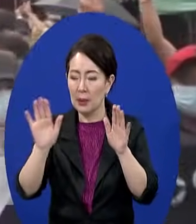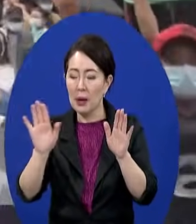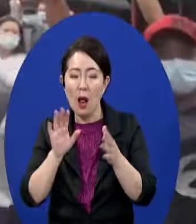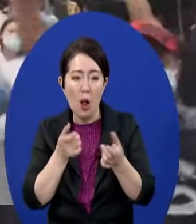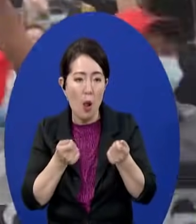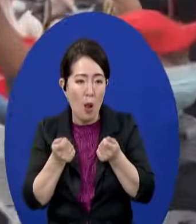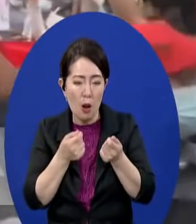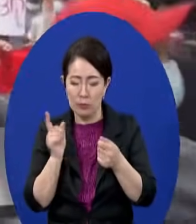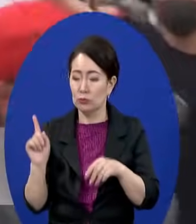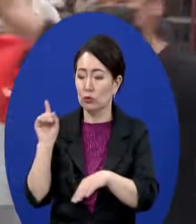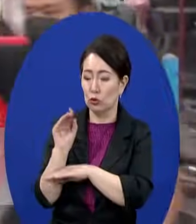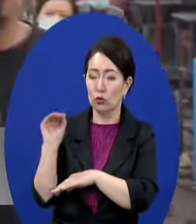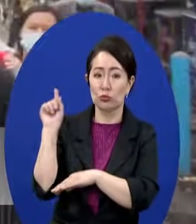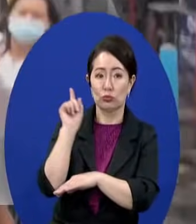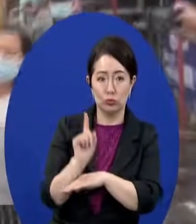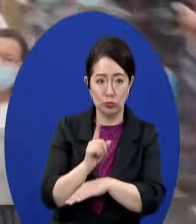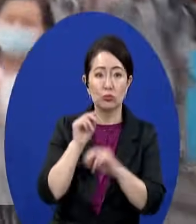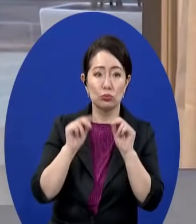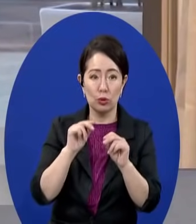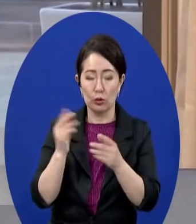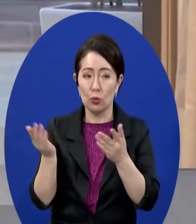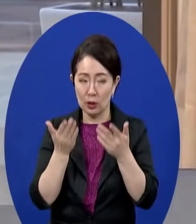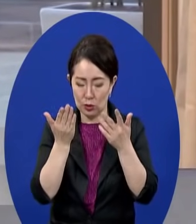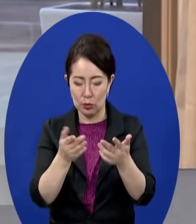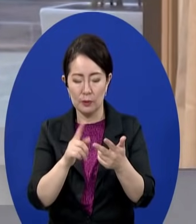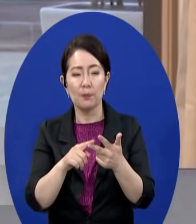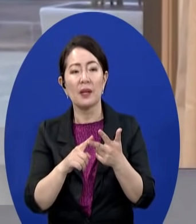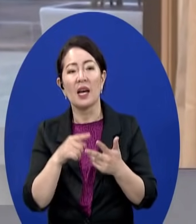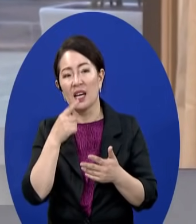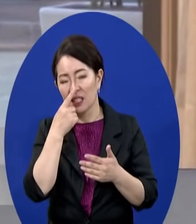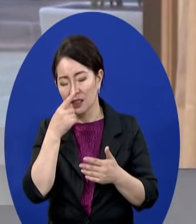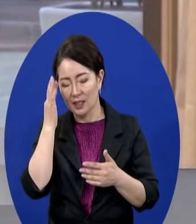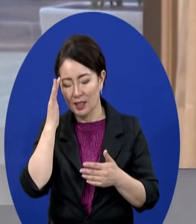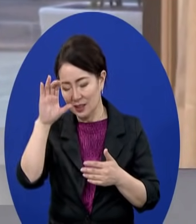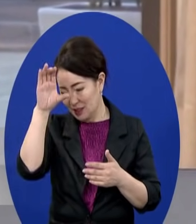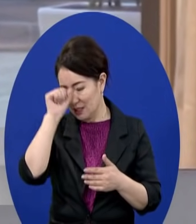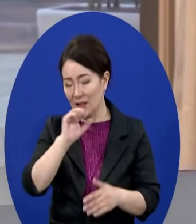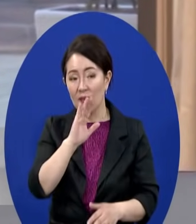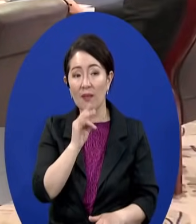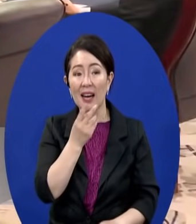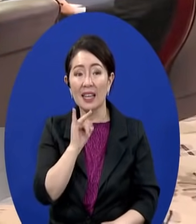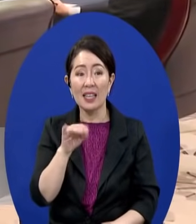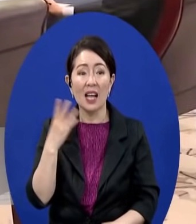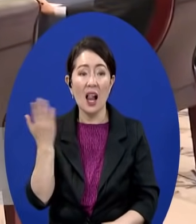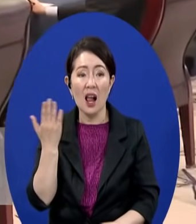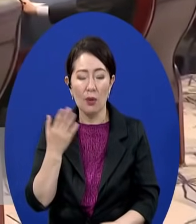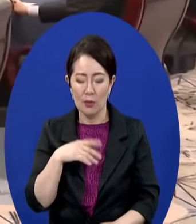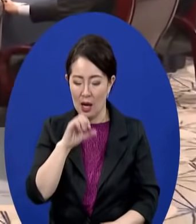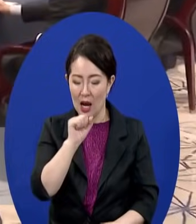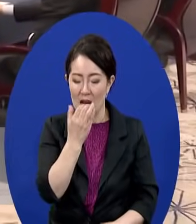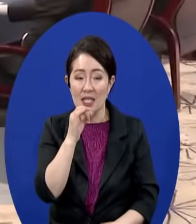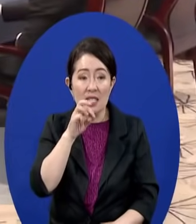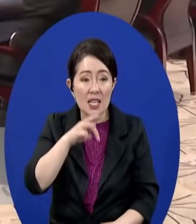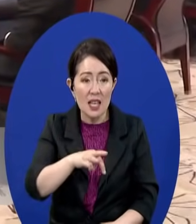элч төлөөлөгч илгээх тал дээр уриалга гаргасан юм. Хятадын гадаад хэргийн сайд Ваний хэлэхдээ Асианы хүрээнд